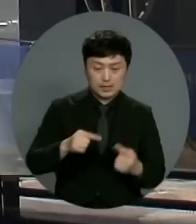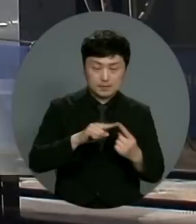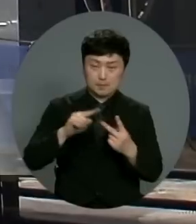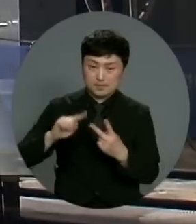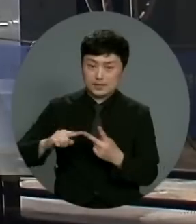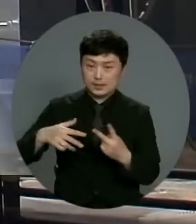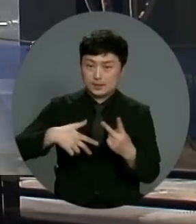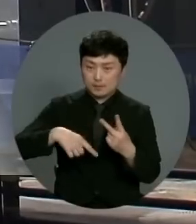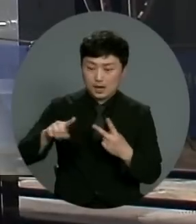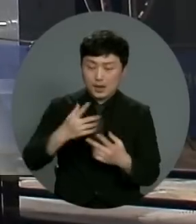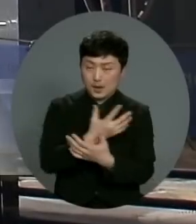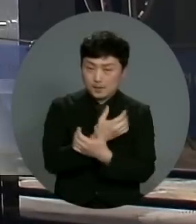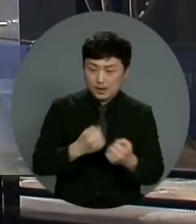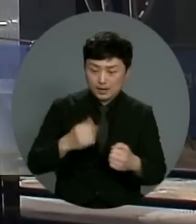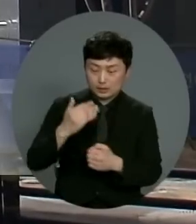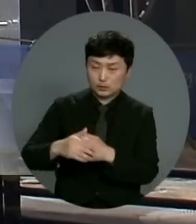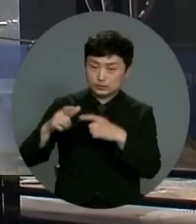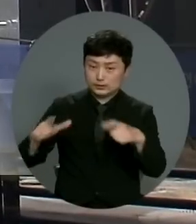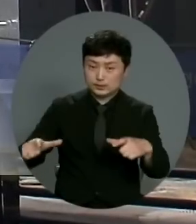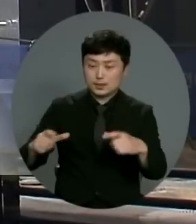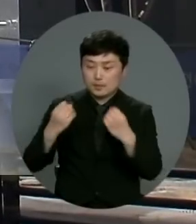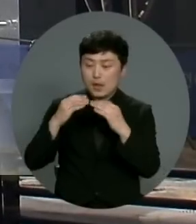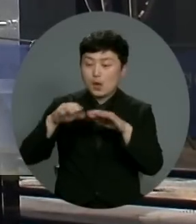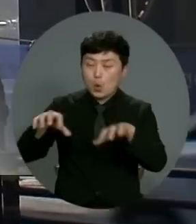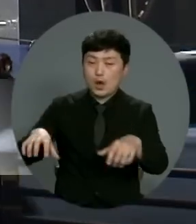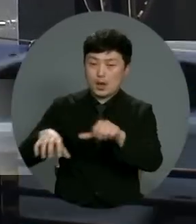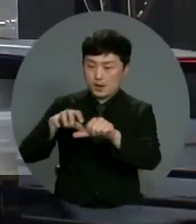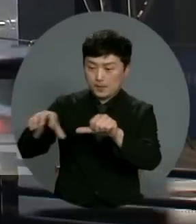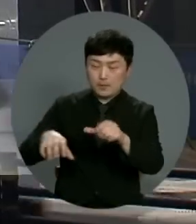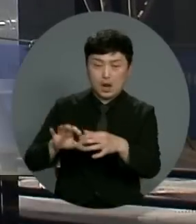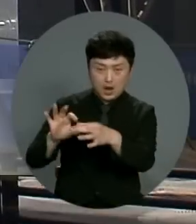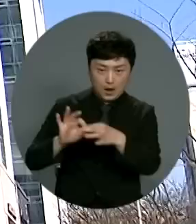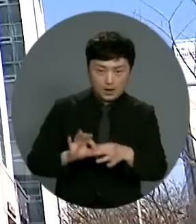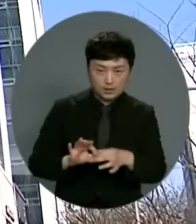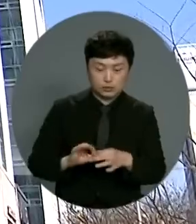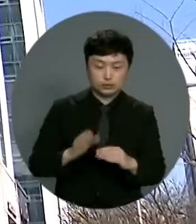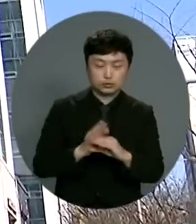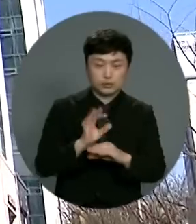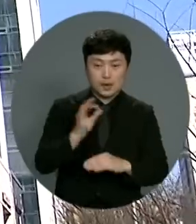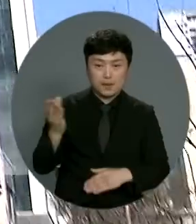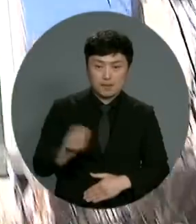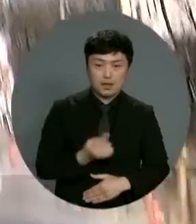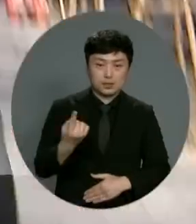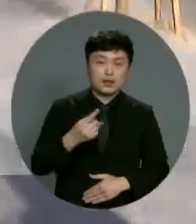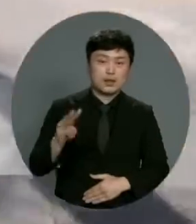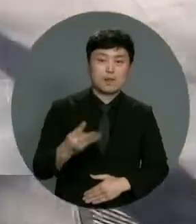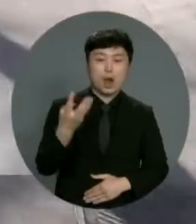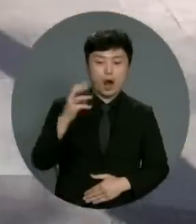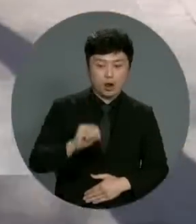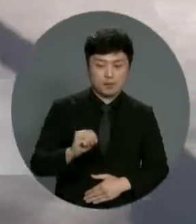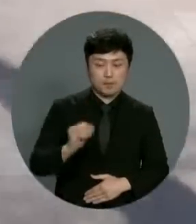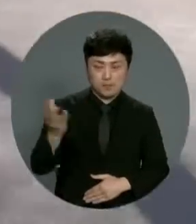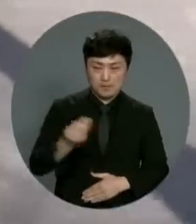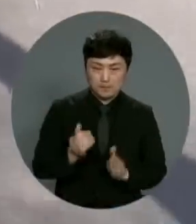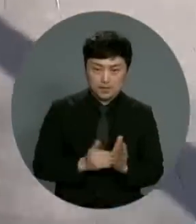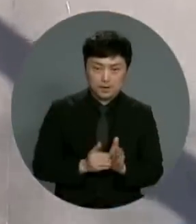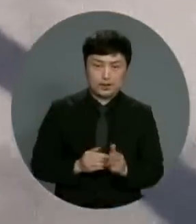분양 계약자들에게도 대구 지역 새마을 금고 5곳을 통해 중도금 대출 1,300억 원을 받도록